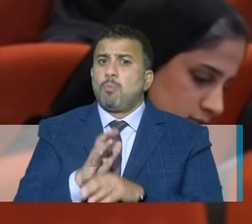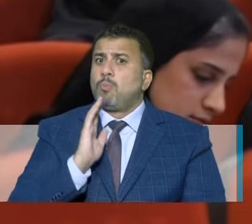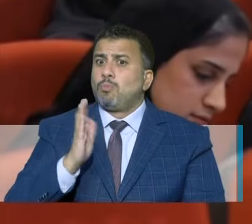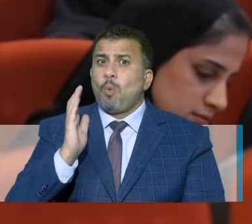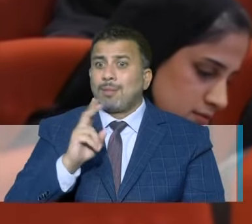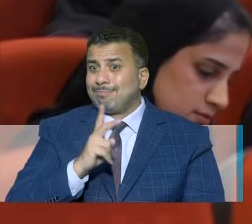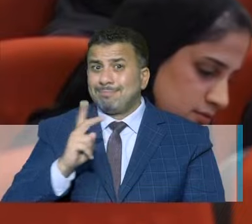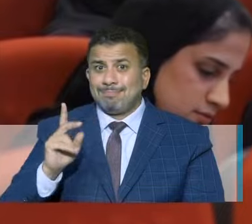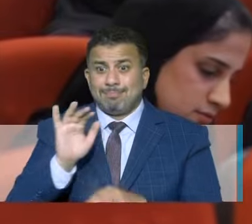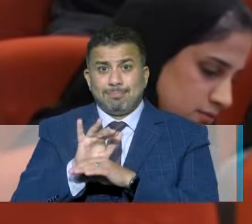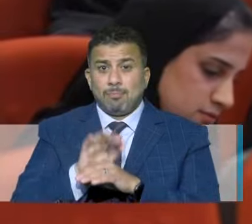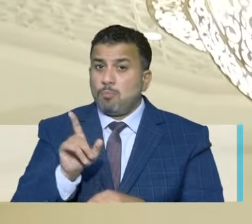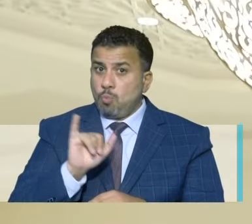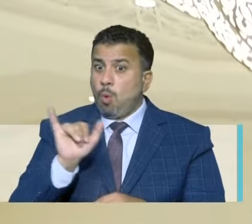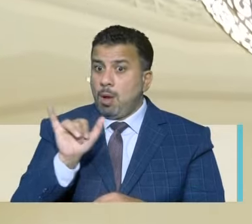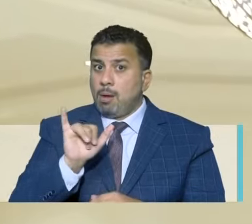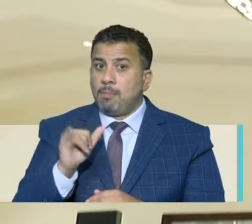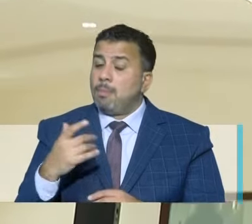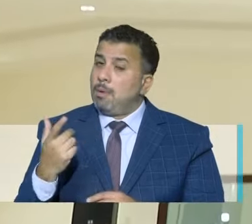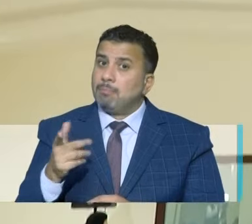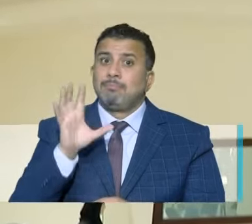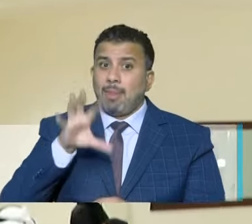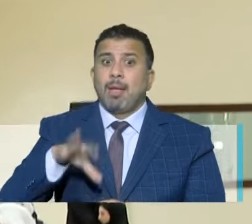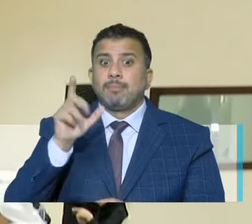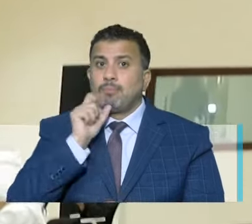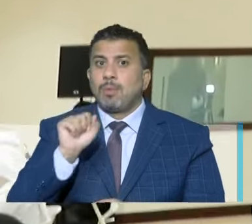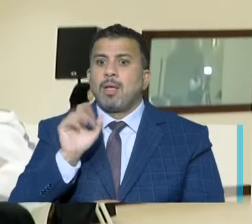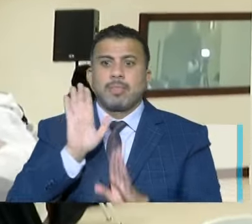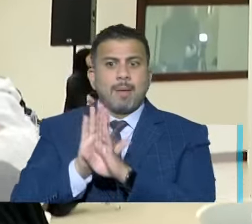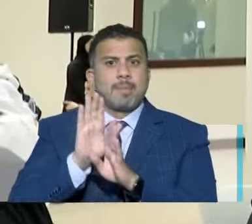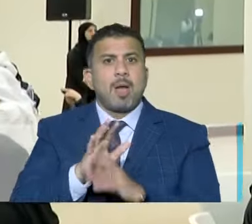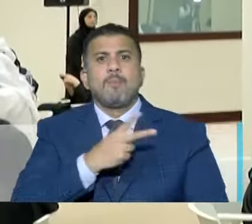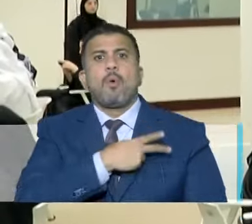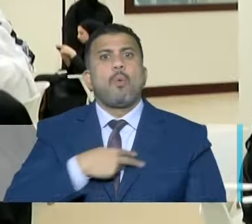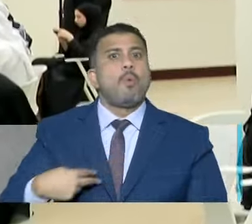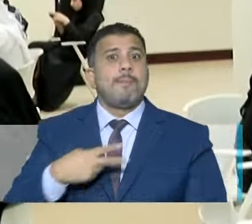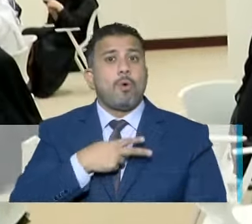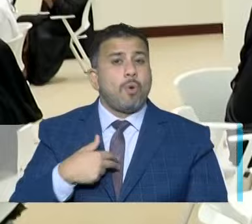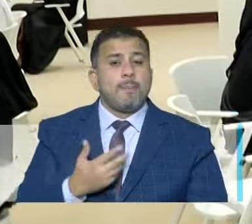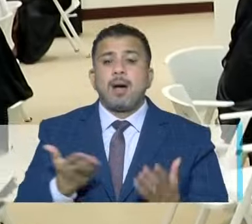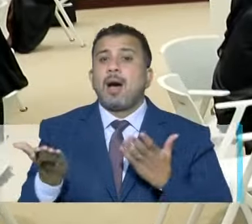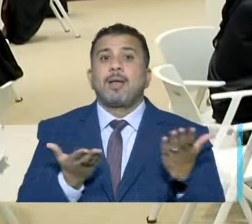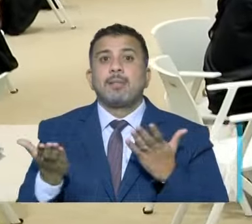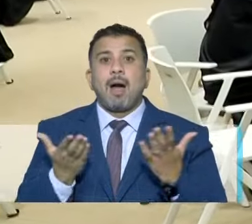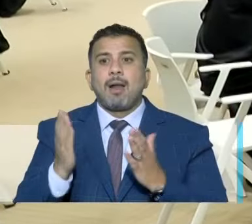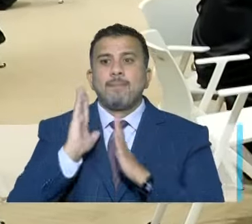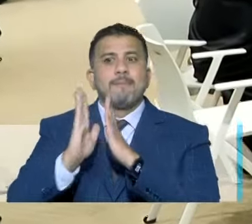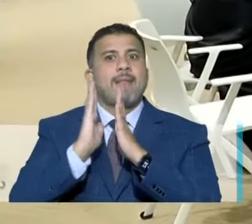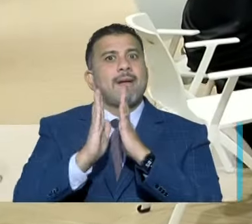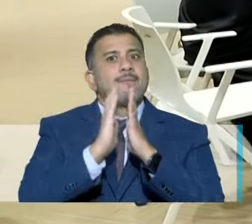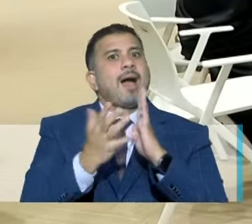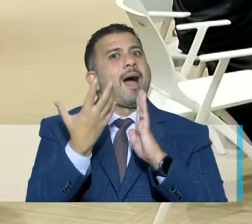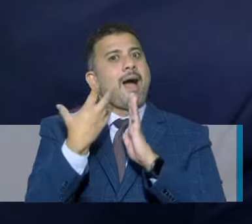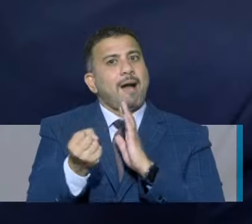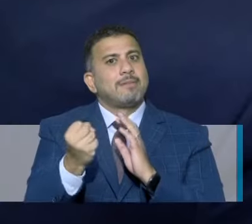هذه تعد خطوة هامة لدعم المؤسسات الحكومية في مجال التوثيق والإدارة الفعالة للوثائق